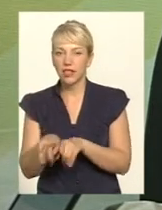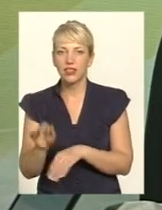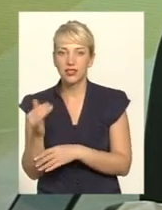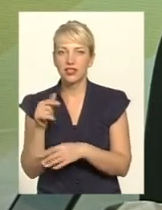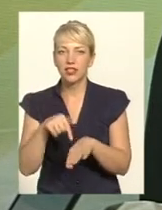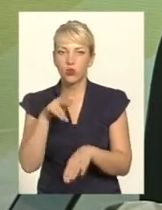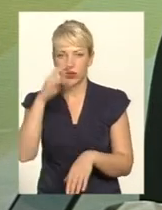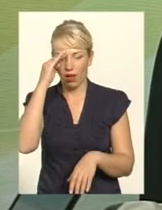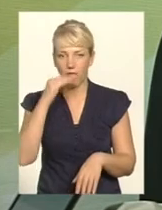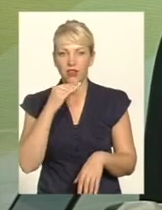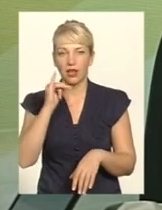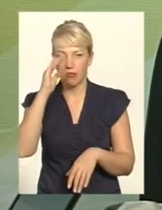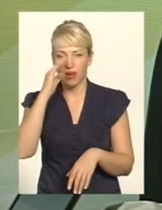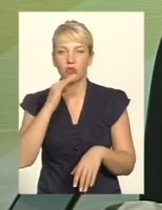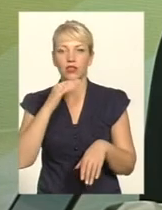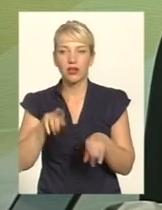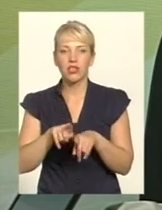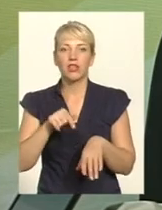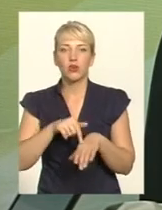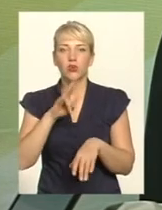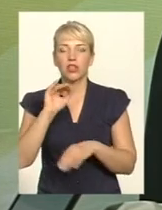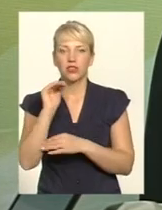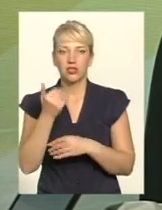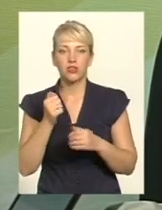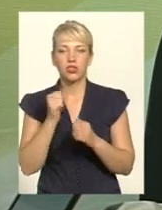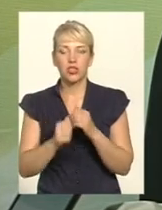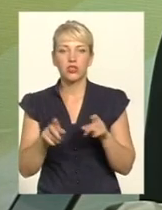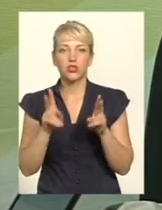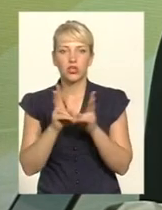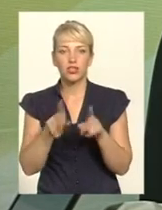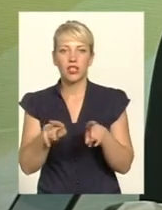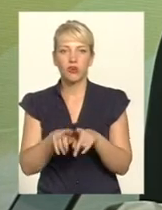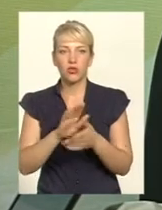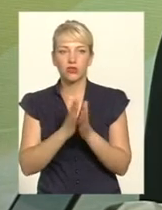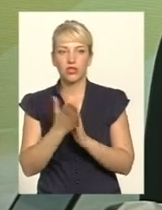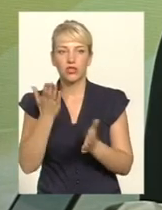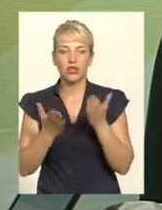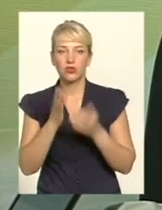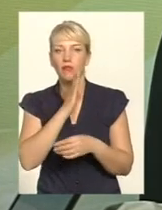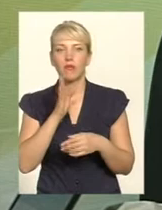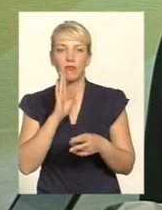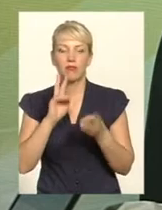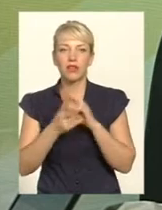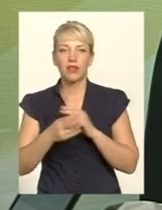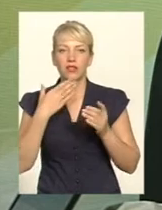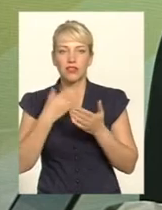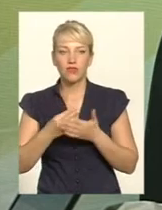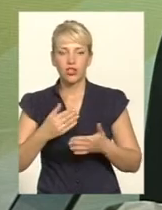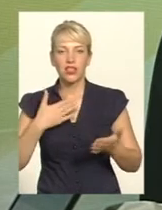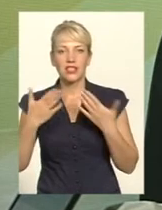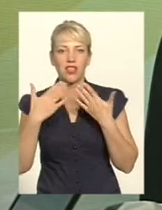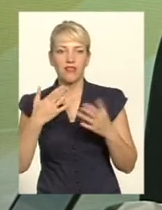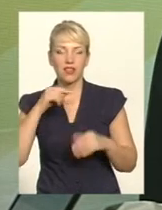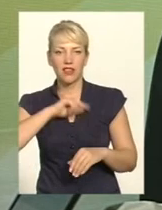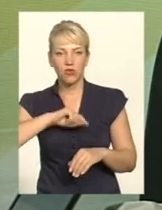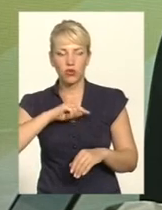батько реагує на дитину. Дуже часто доводиться стикатись з такою ситуацією, що мама, якщо міняє своє ставлення, навіть внутрішнє, вона